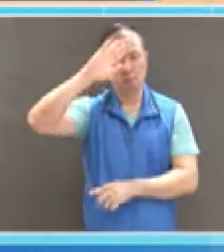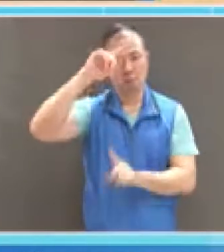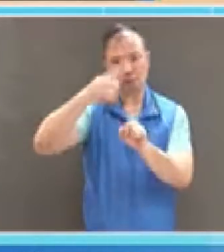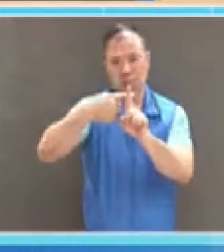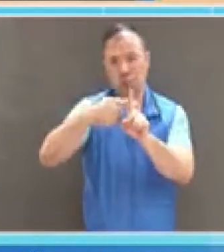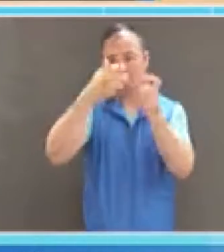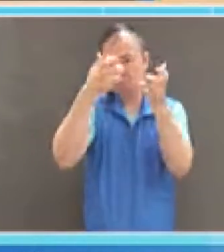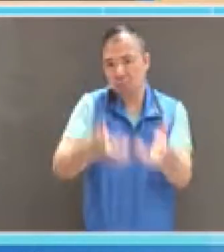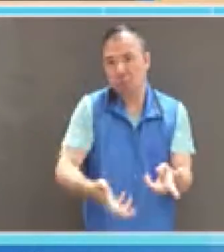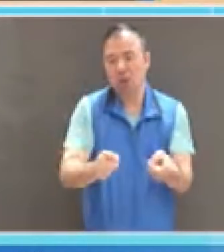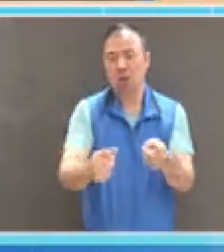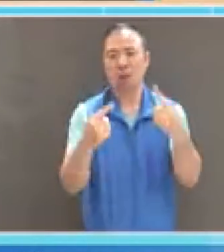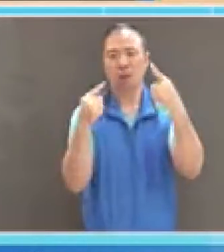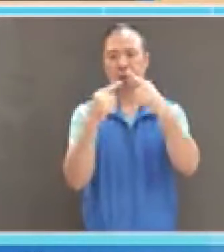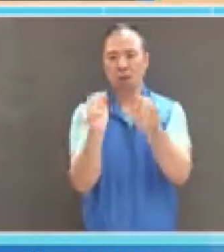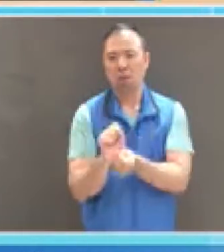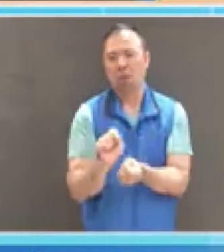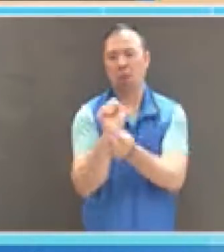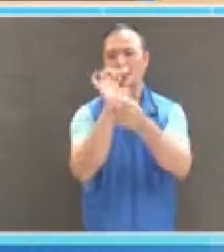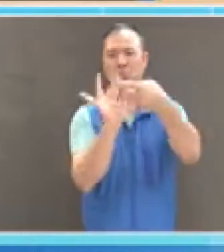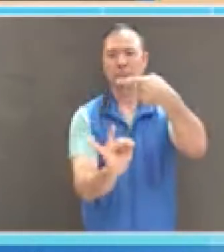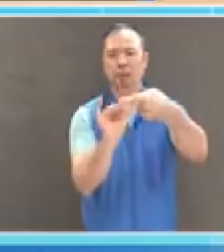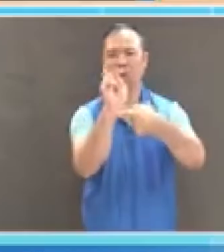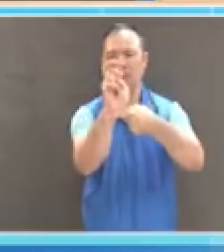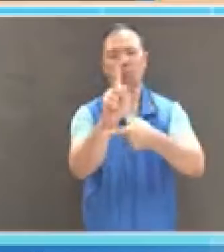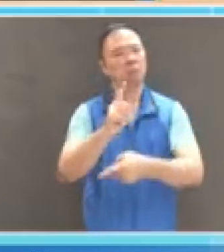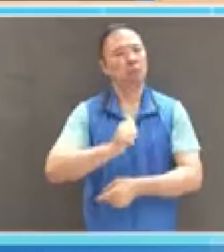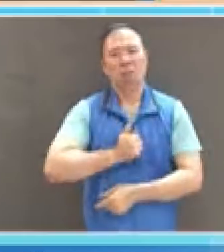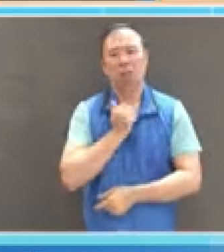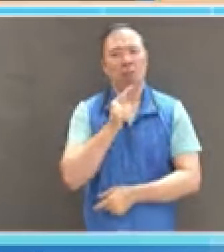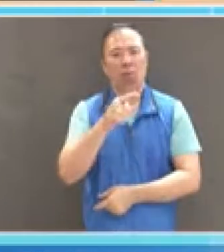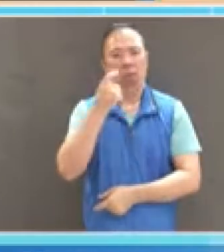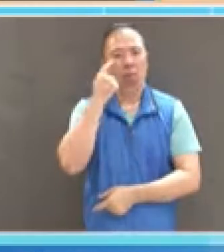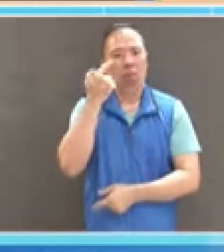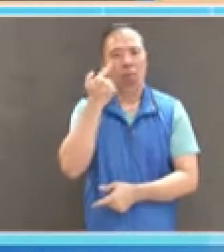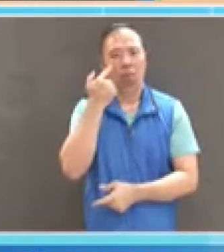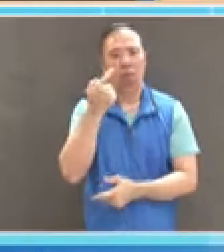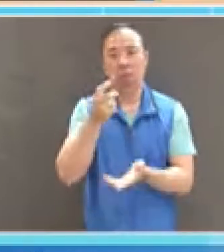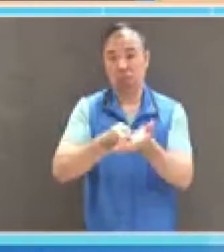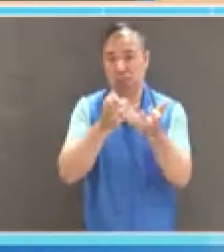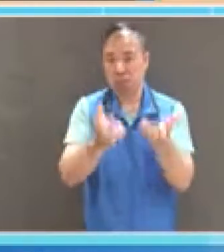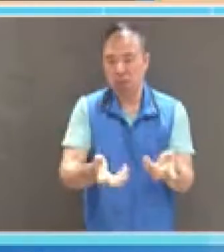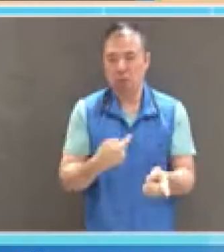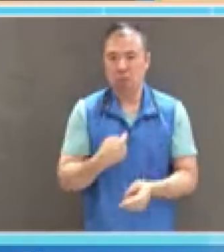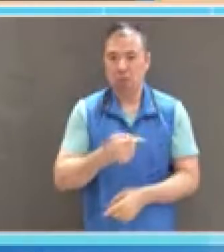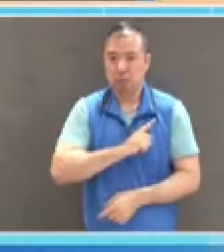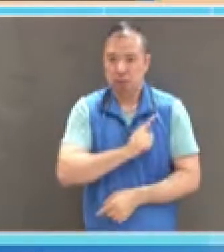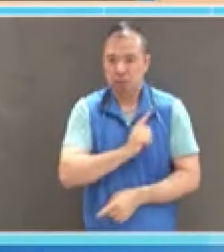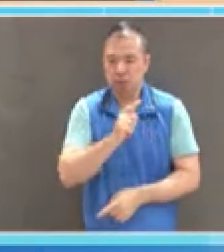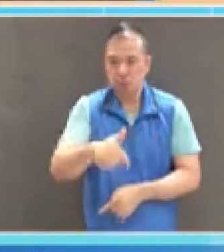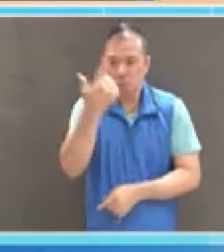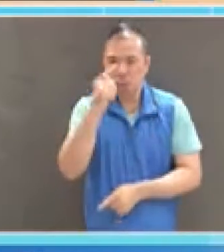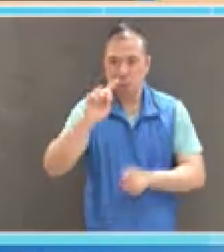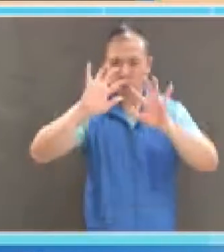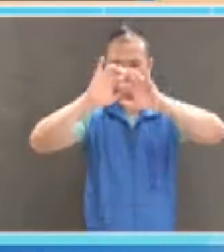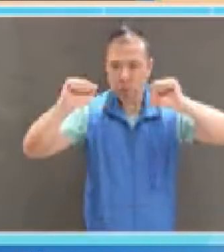够严重的。所以我们赶快要去分析，以外更重要，阻截于境外，要动火